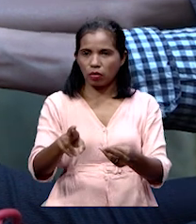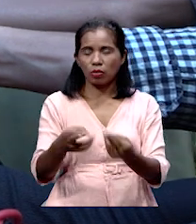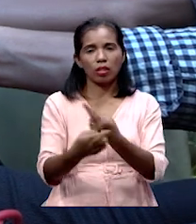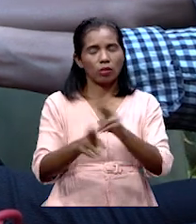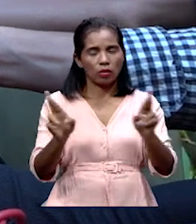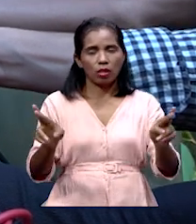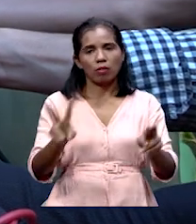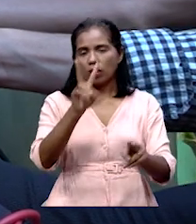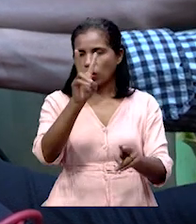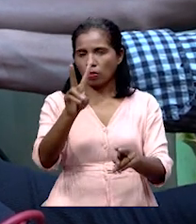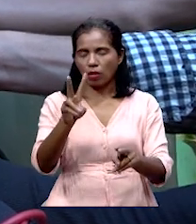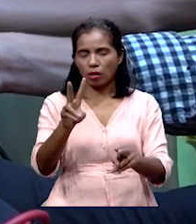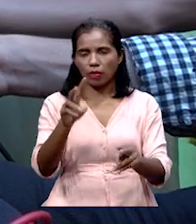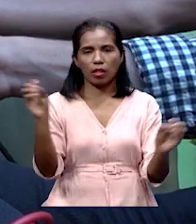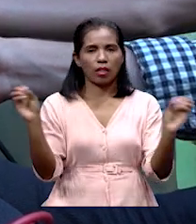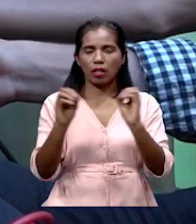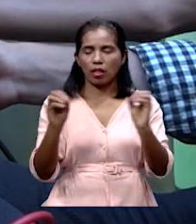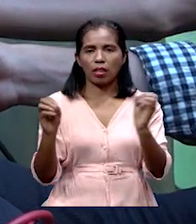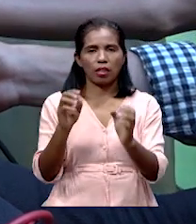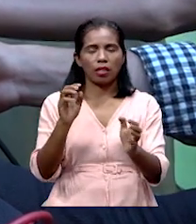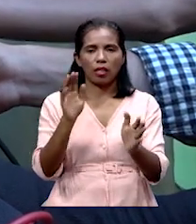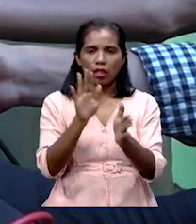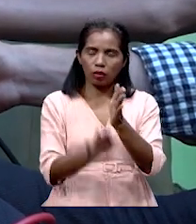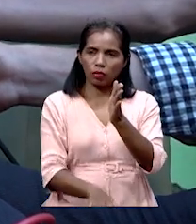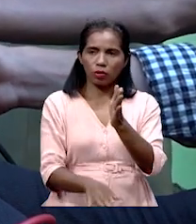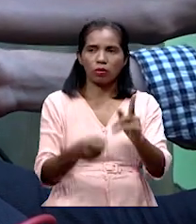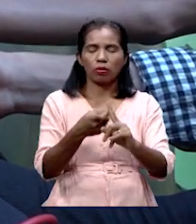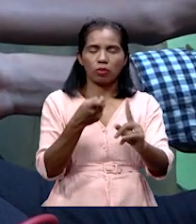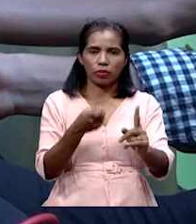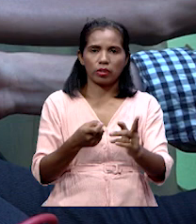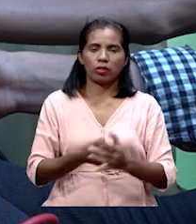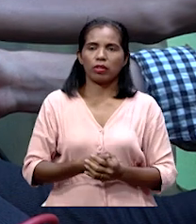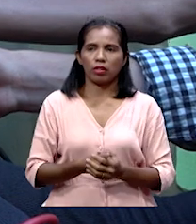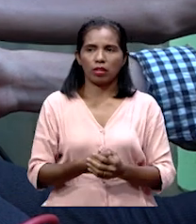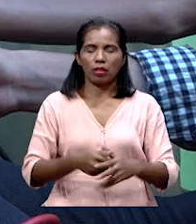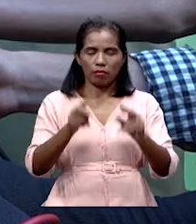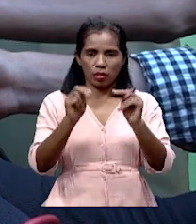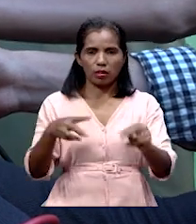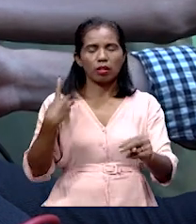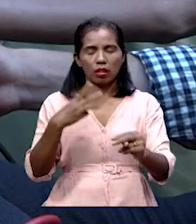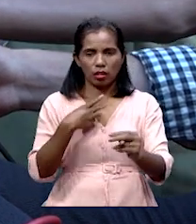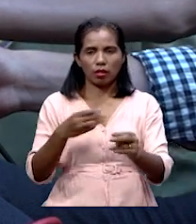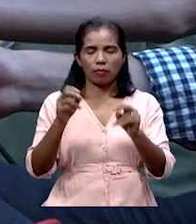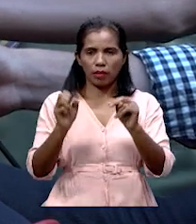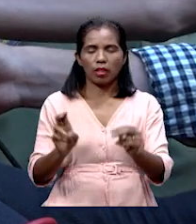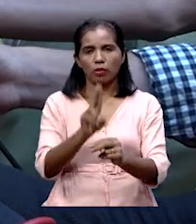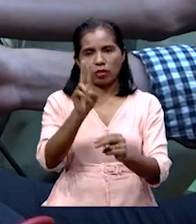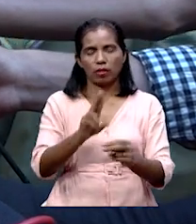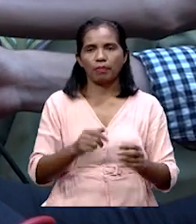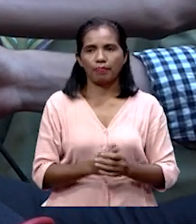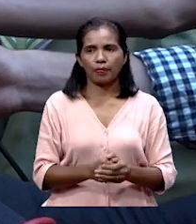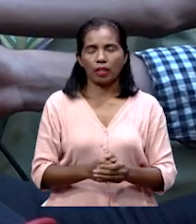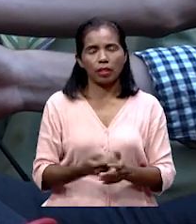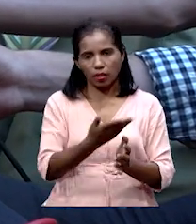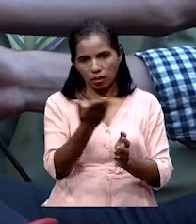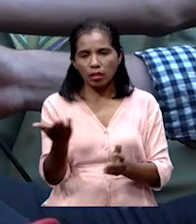bema ka minus husi standar ne bema persija iha. Tang iha neba ida tebucir